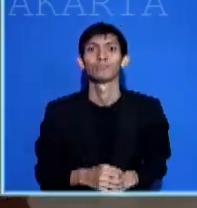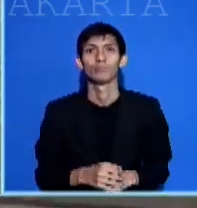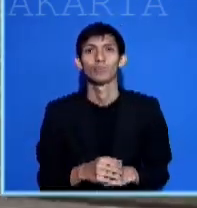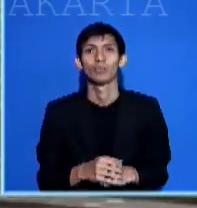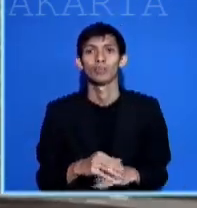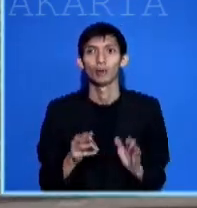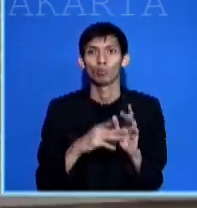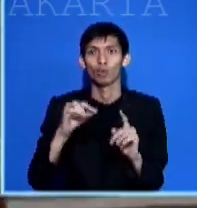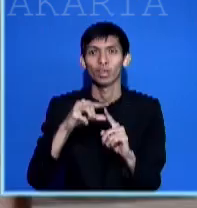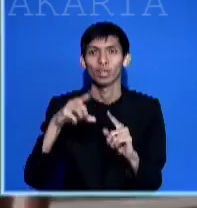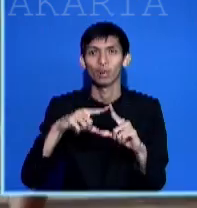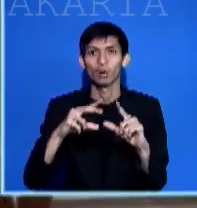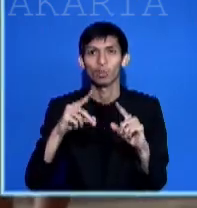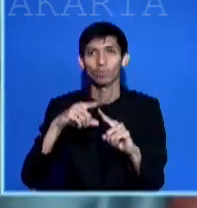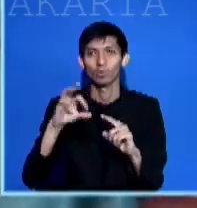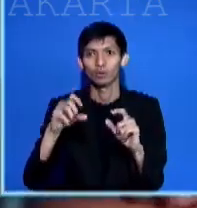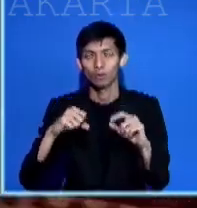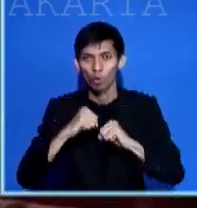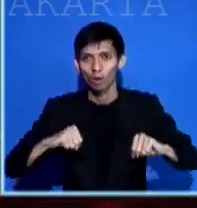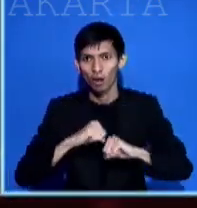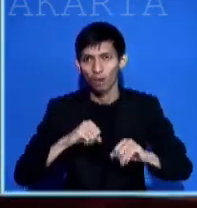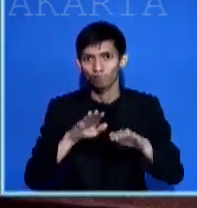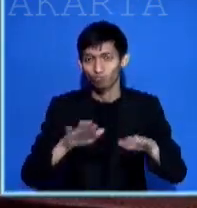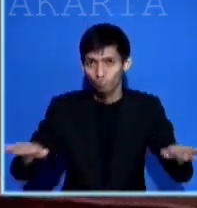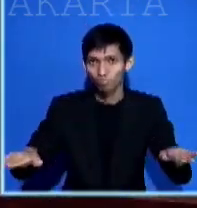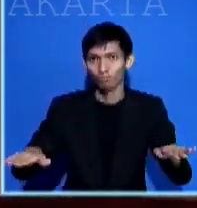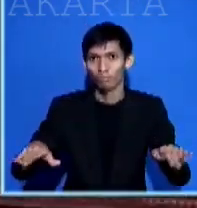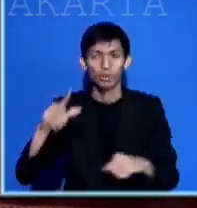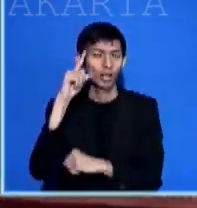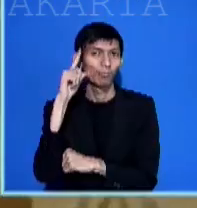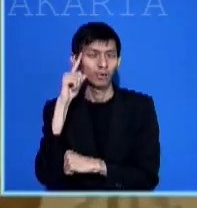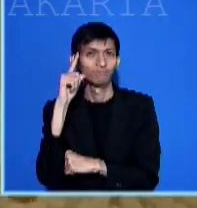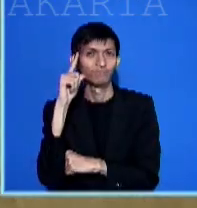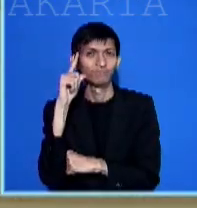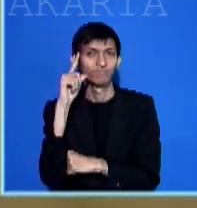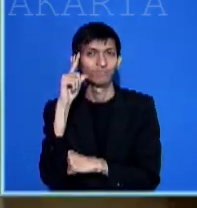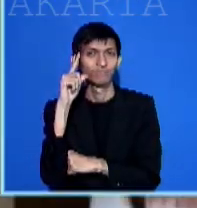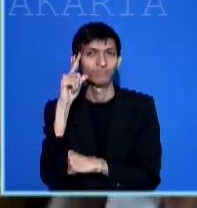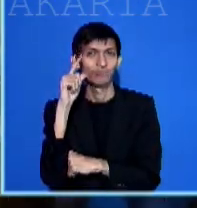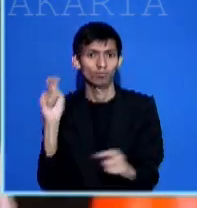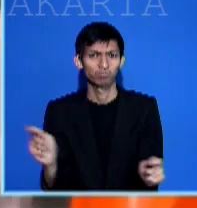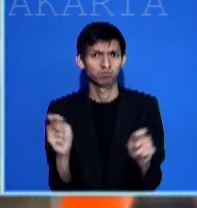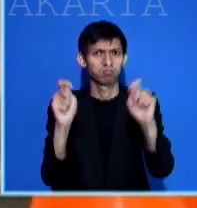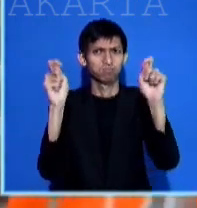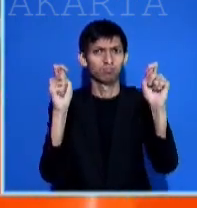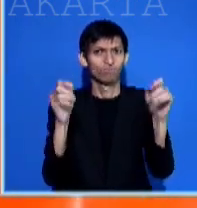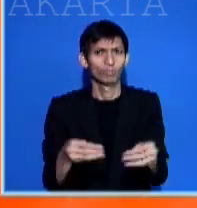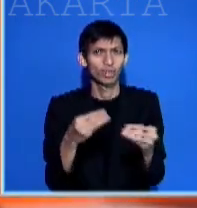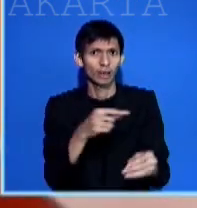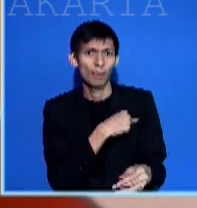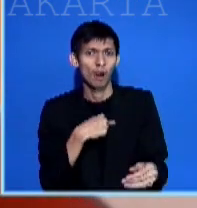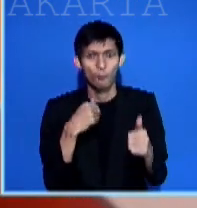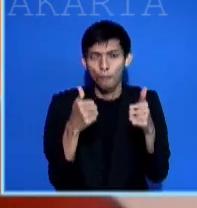alpasha seorang atlet pelajar Daerah Istimewa Yogyakarta asal Sleman yang mampu kan nama daerah dan bangsa di tingkat